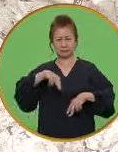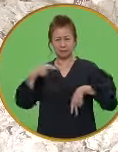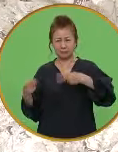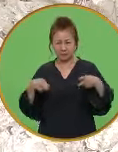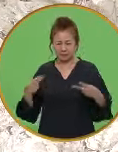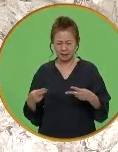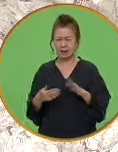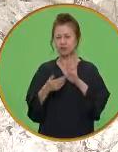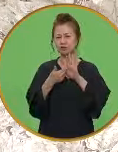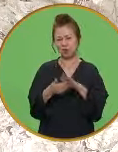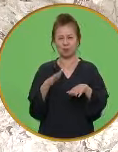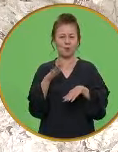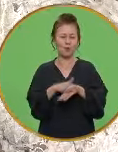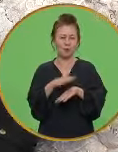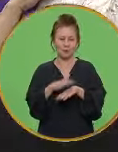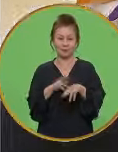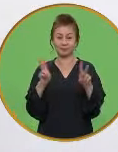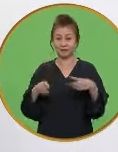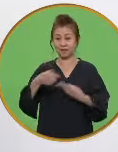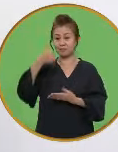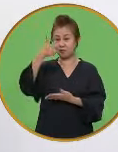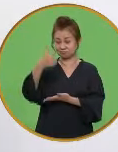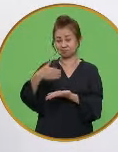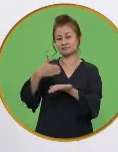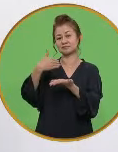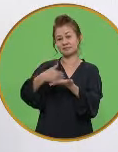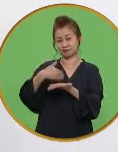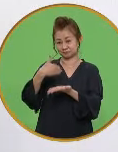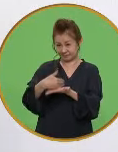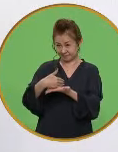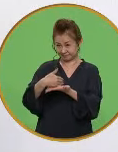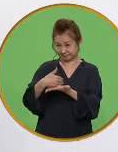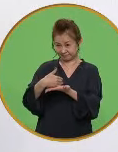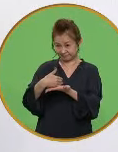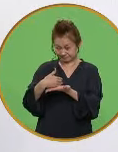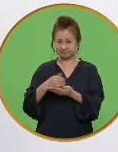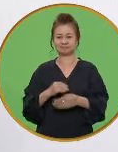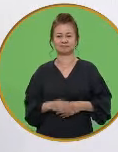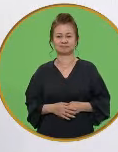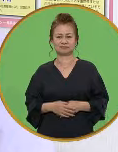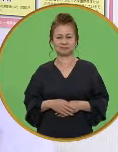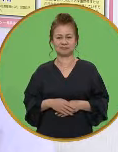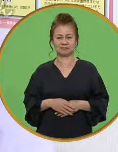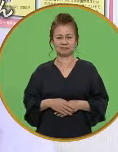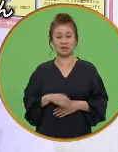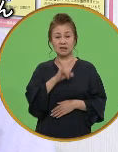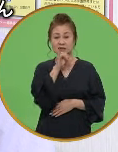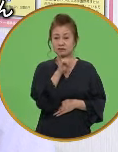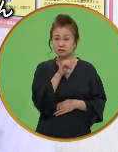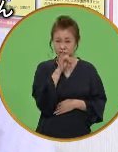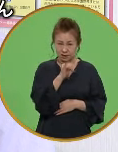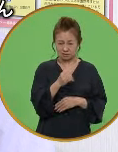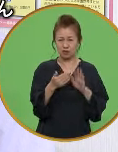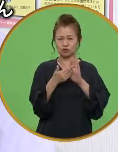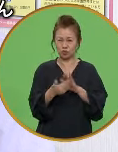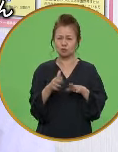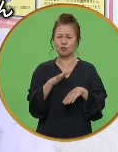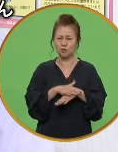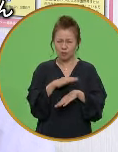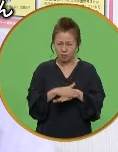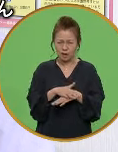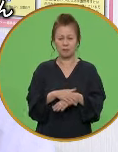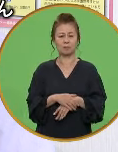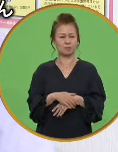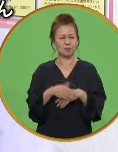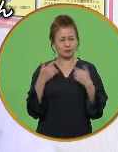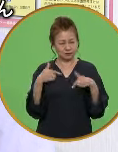全員が倒れたので予防法については専門家に説明してもらいましょう。 インフルエンザを予防するには日